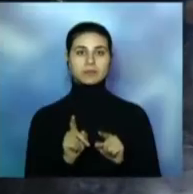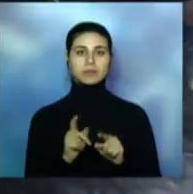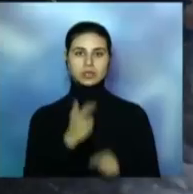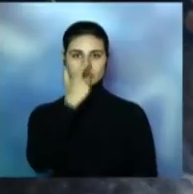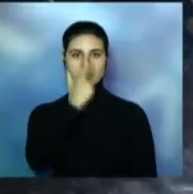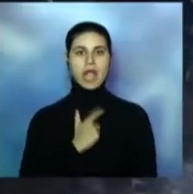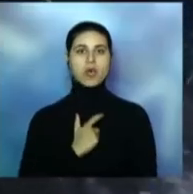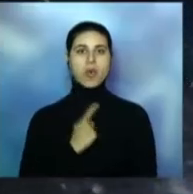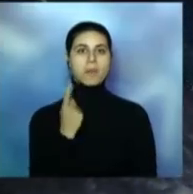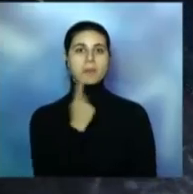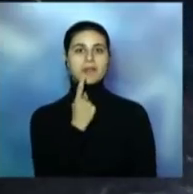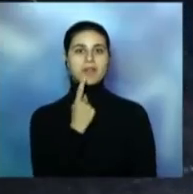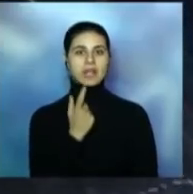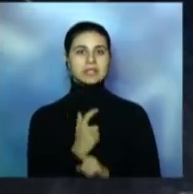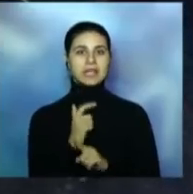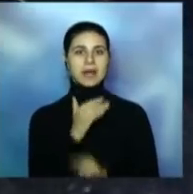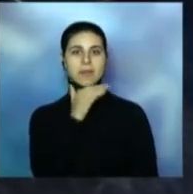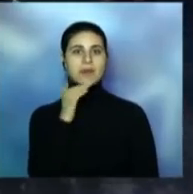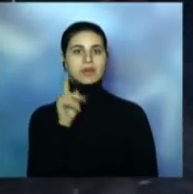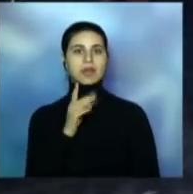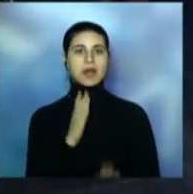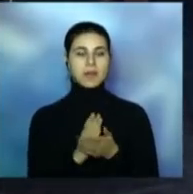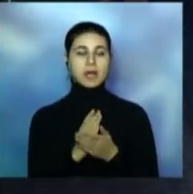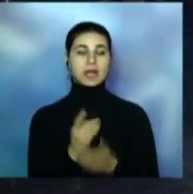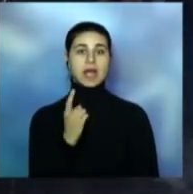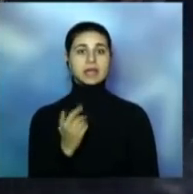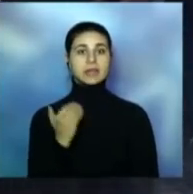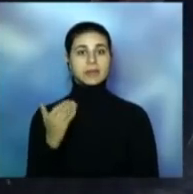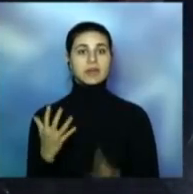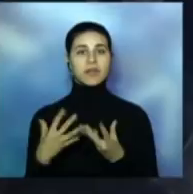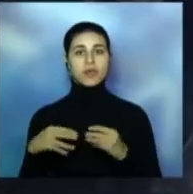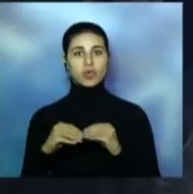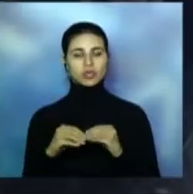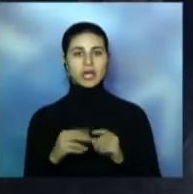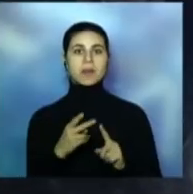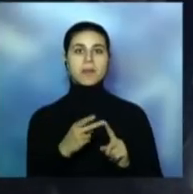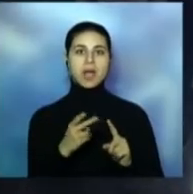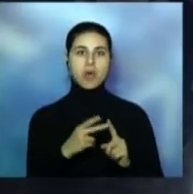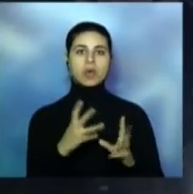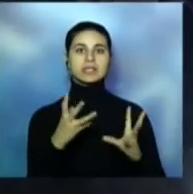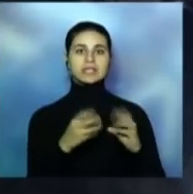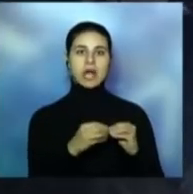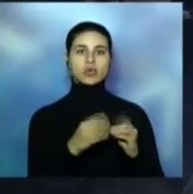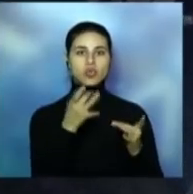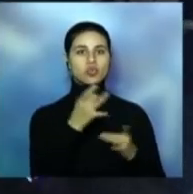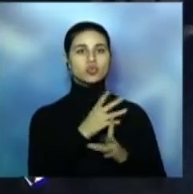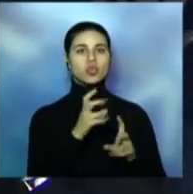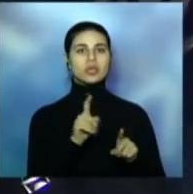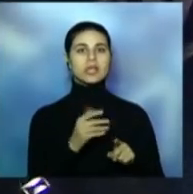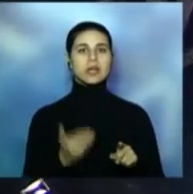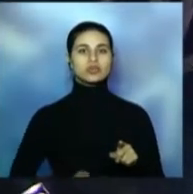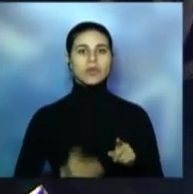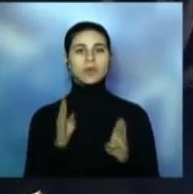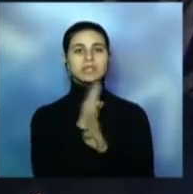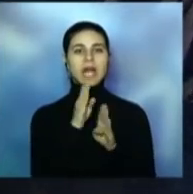ეგოს დაყენებებს კვებავს ძალიან ბევრი რამ. ერთი მხრივ ოჯახი, მეორე მხრივ ზოგადი კულტუროლოგია, გარემო, რომელშიც